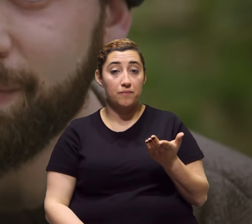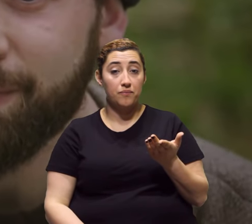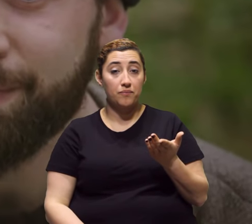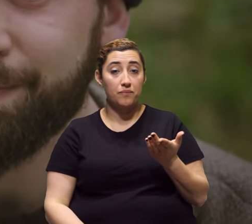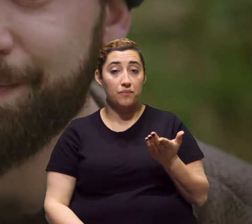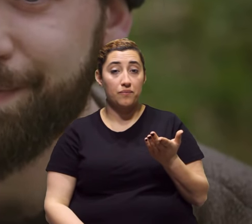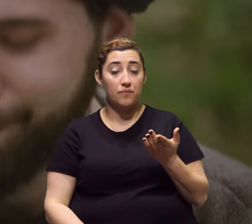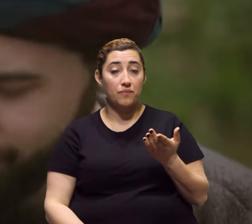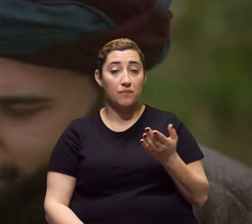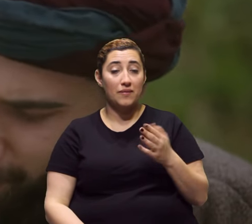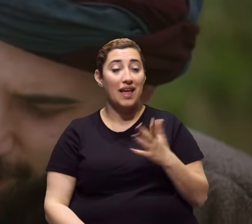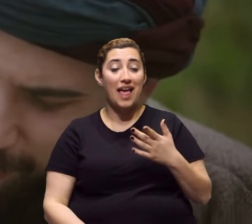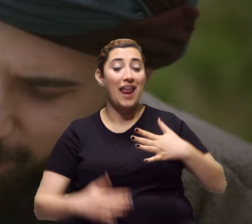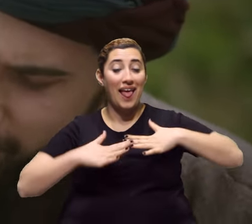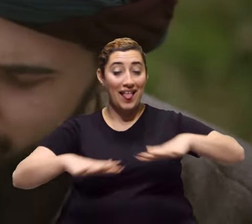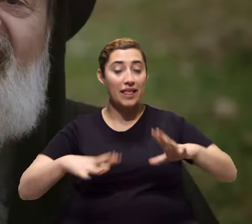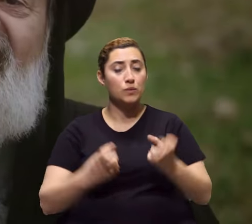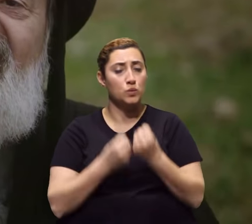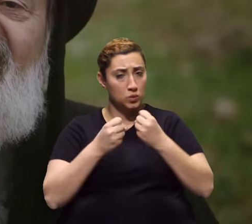er eteğin tuttun ise,